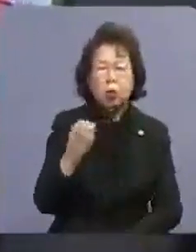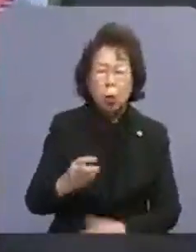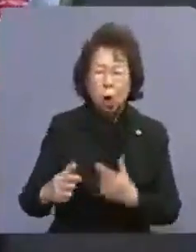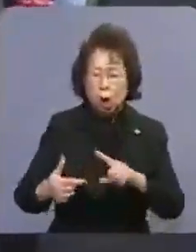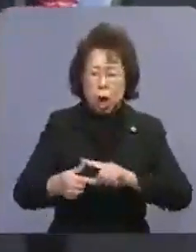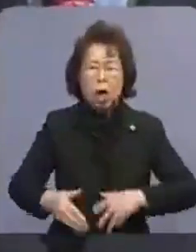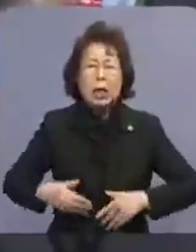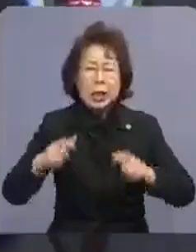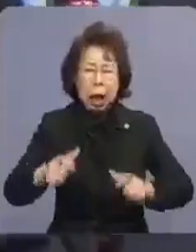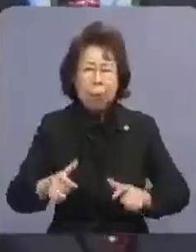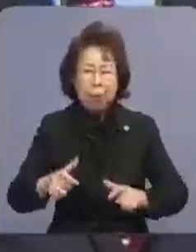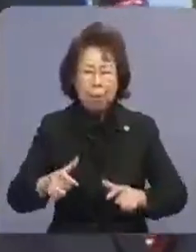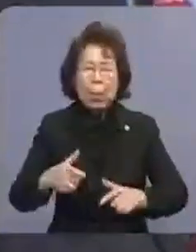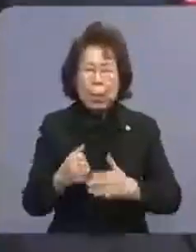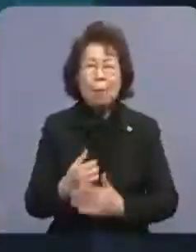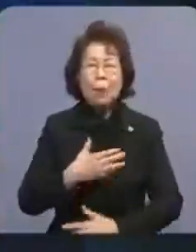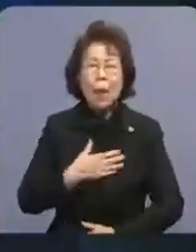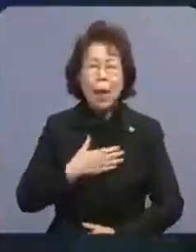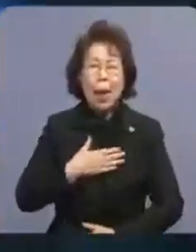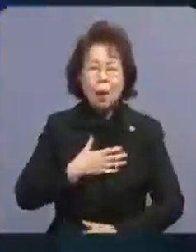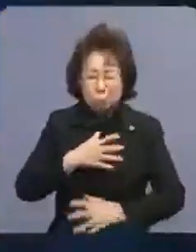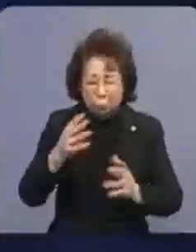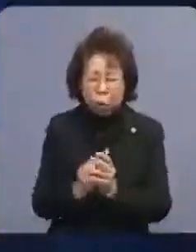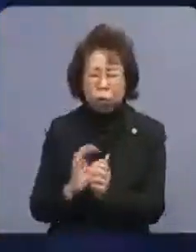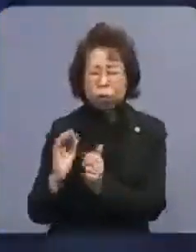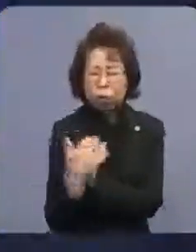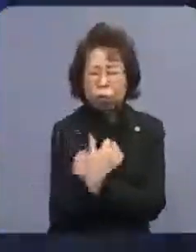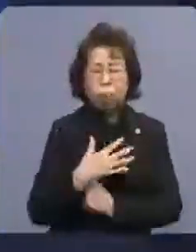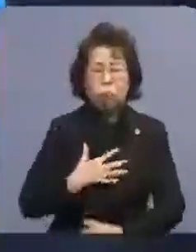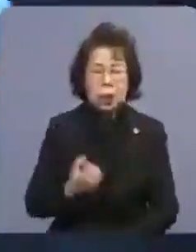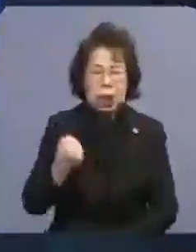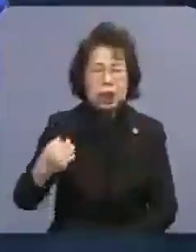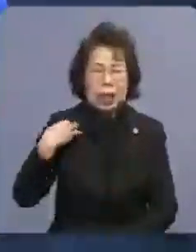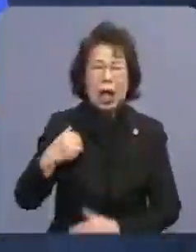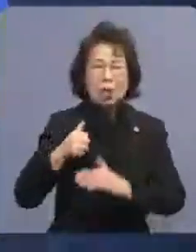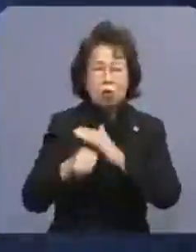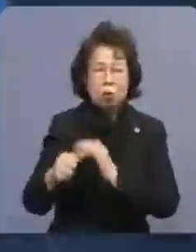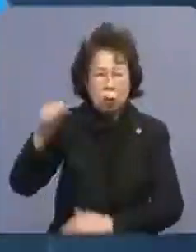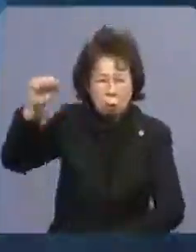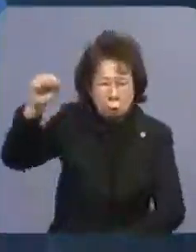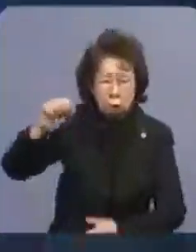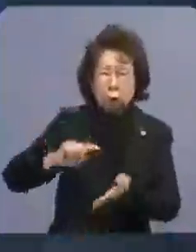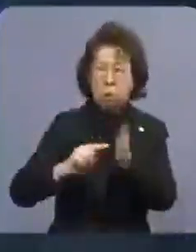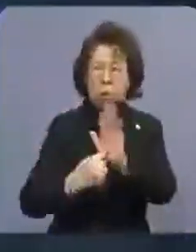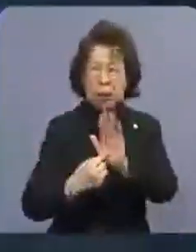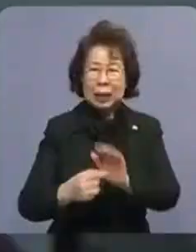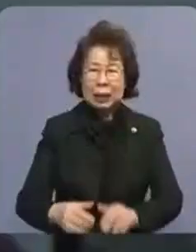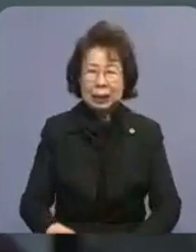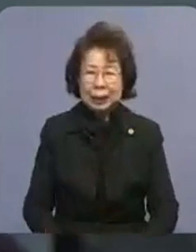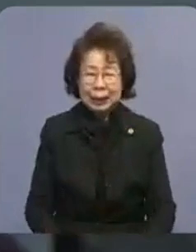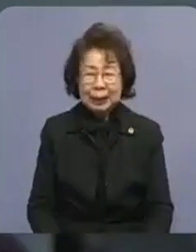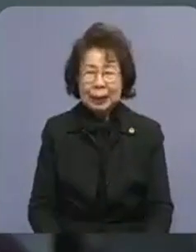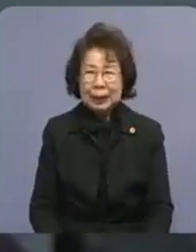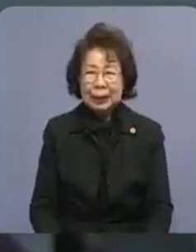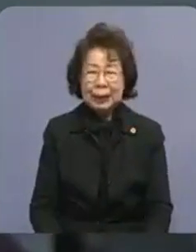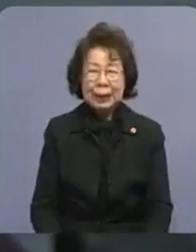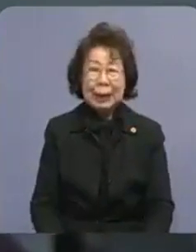영남권 표심이라며 자신이 두루 경쟁력을 갖춘 당대표 후보임을 내세웠습니다.